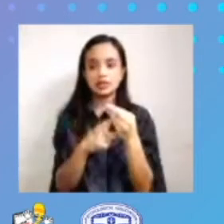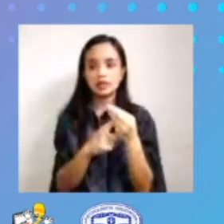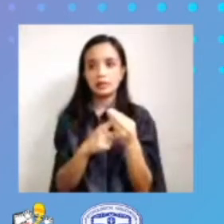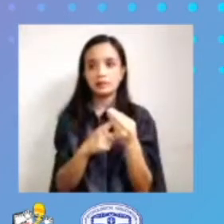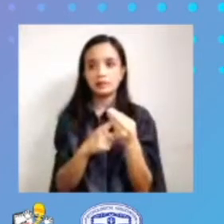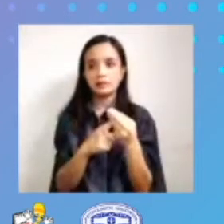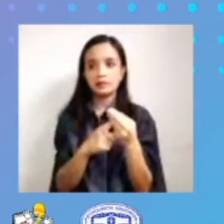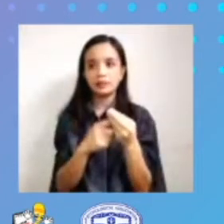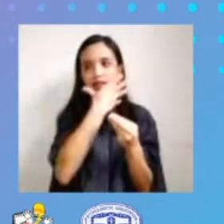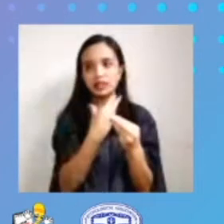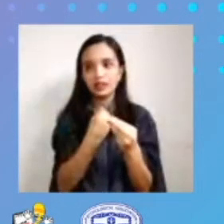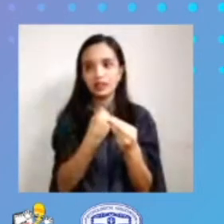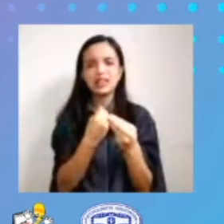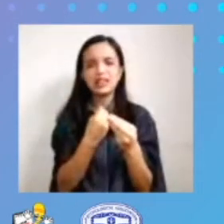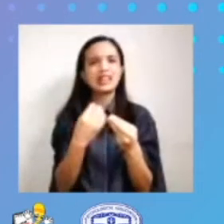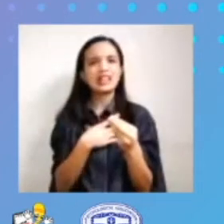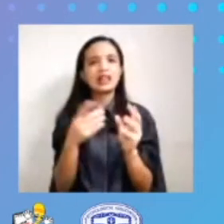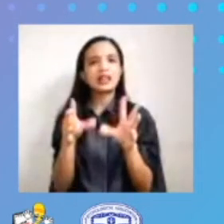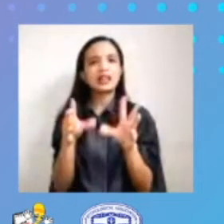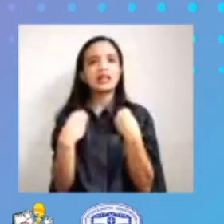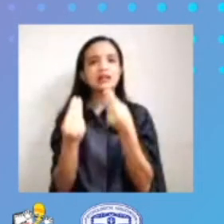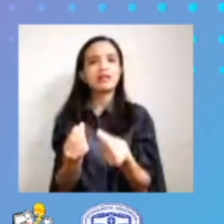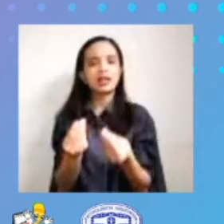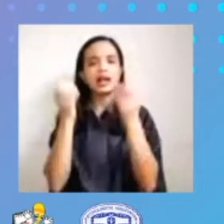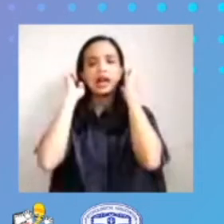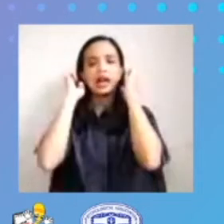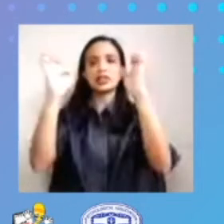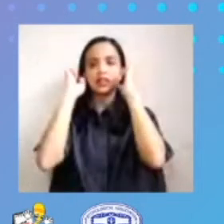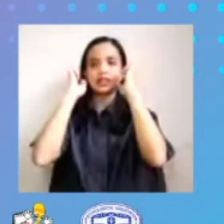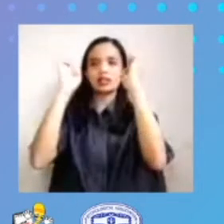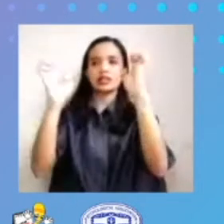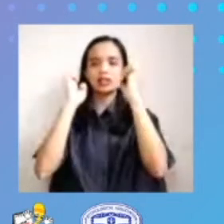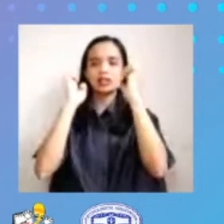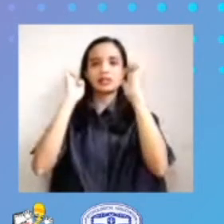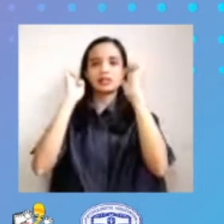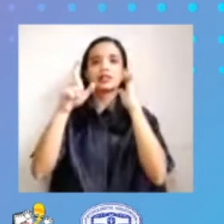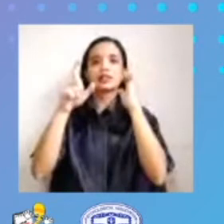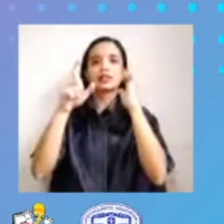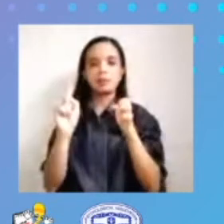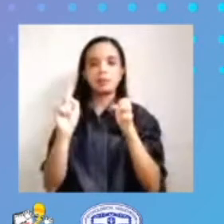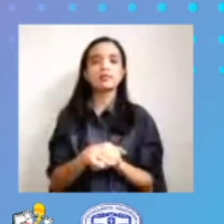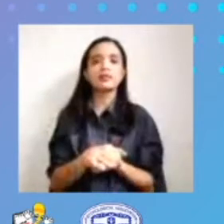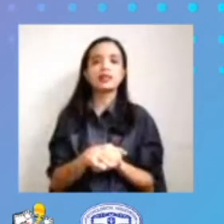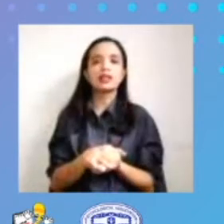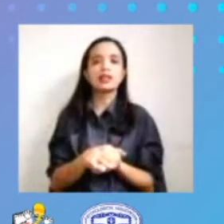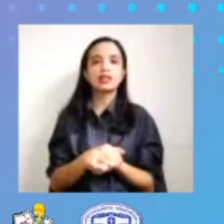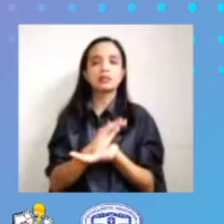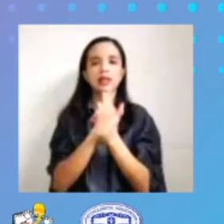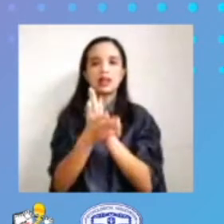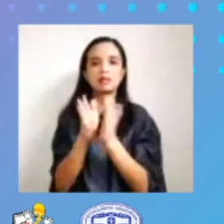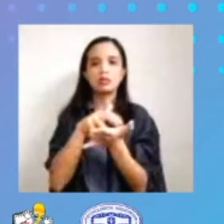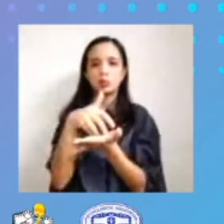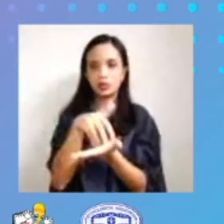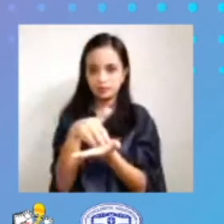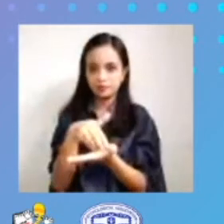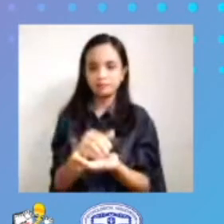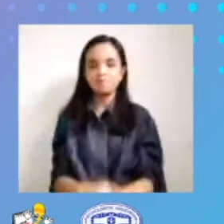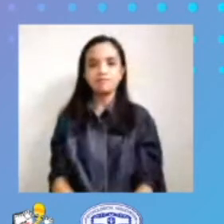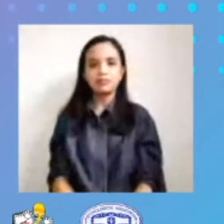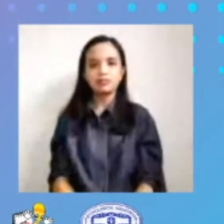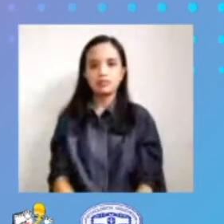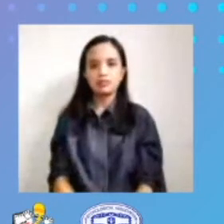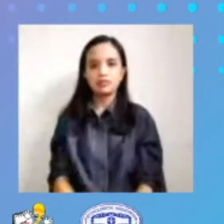from anxiety disorder. Kapag nahihirapan sila, natatakot sila, no, ipinapa-close open or di kaya yung tapping of